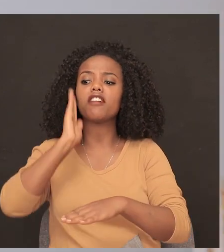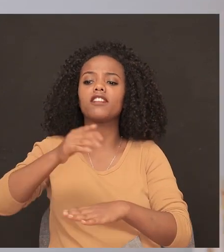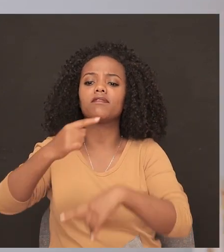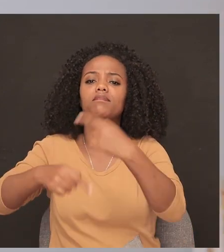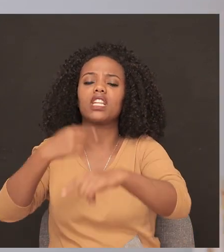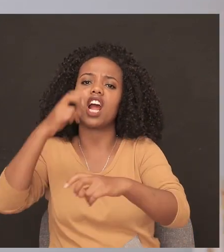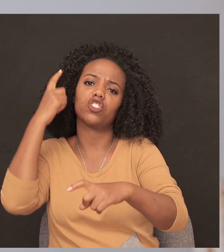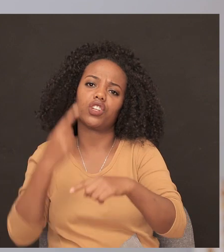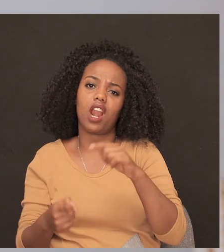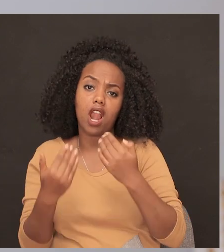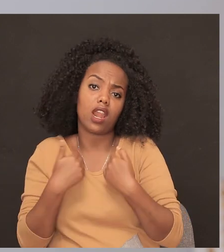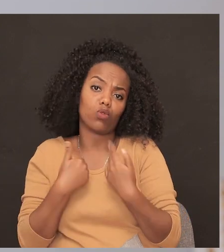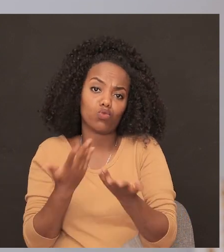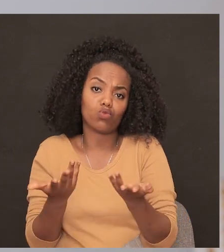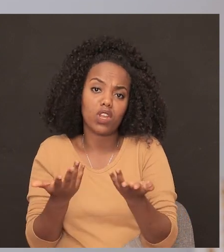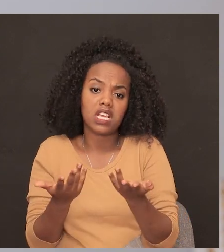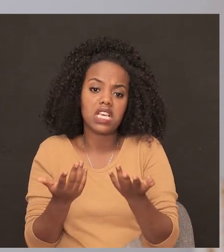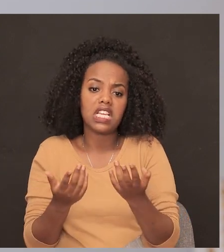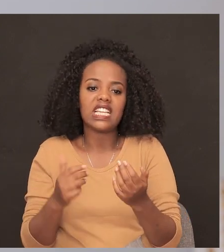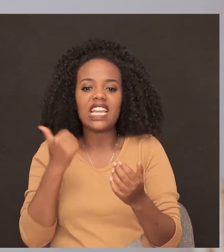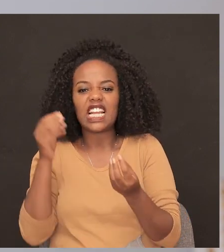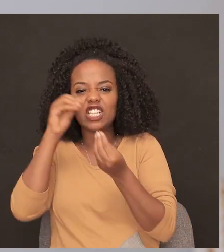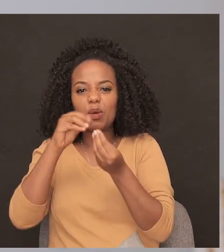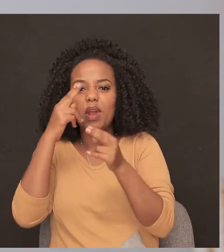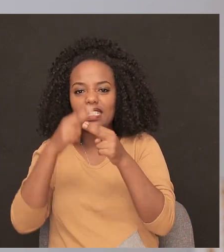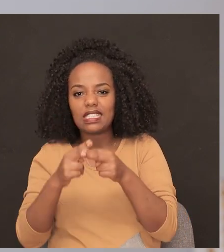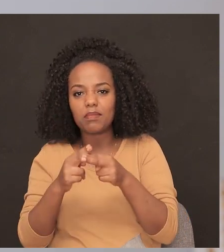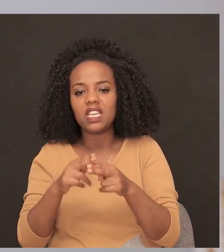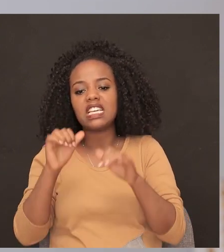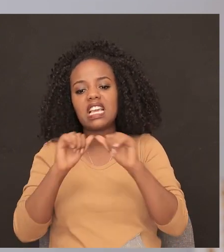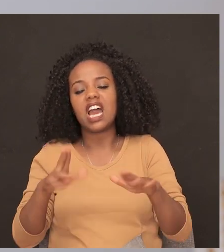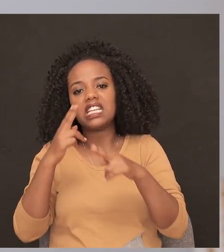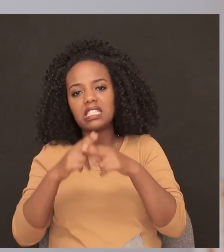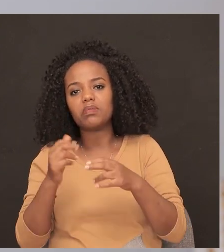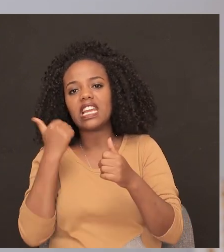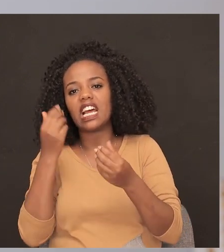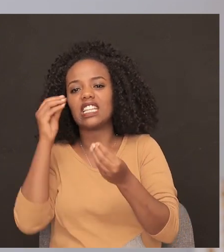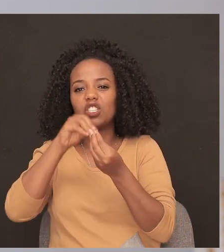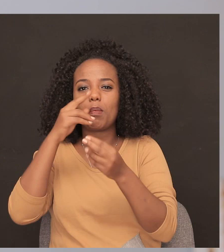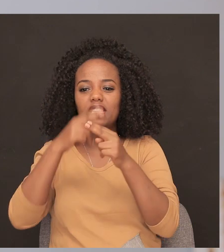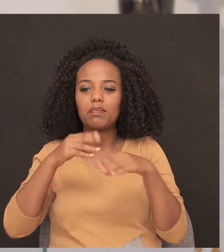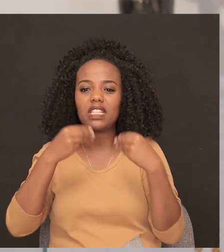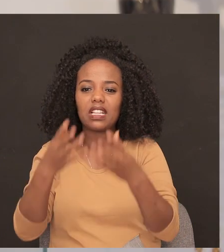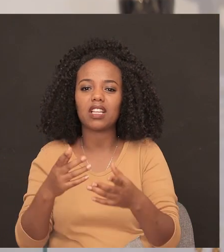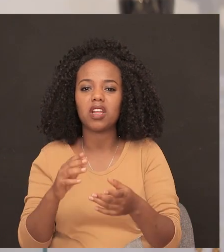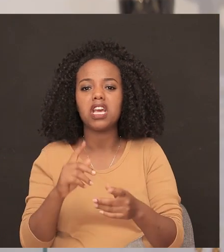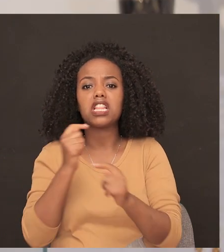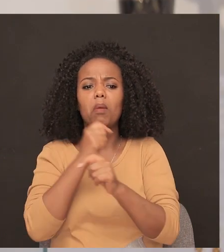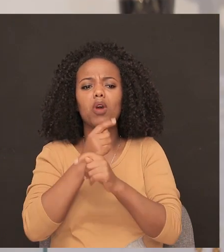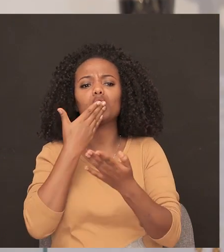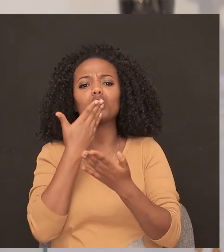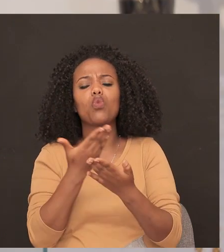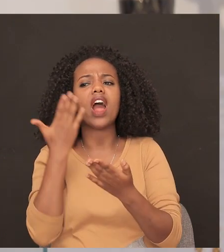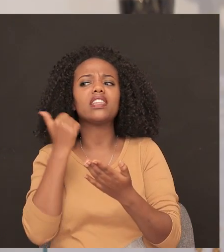ያቃታችሁ፣ ቅጥያ ስም የተሰጣችሁ፣ ያለ ስማችሁም ደግሞ ተግባራችሁ ጥሩ ስላልነበር